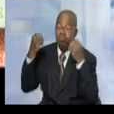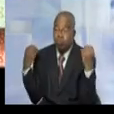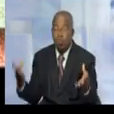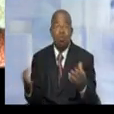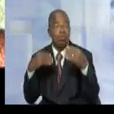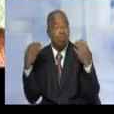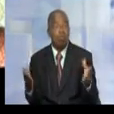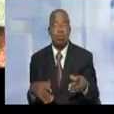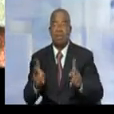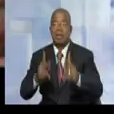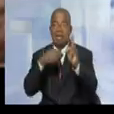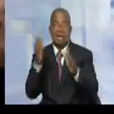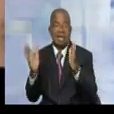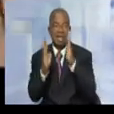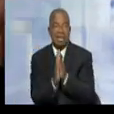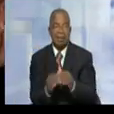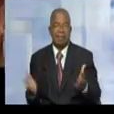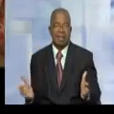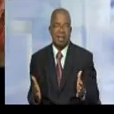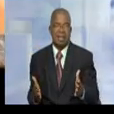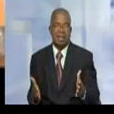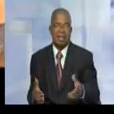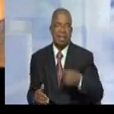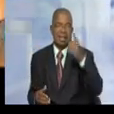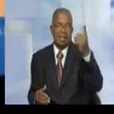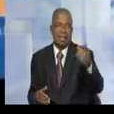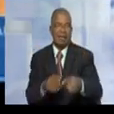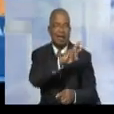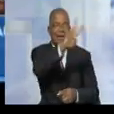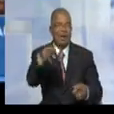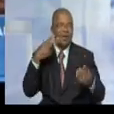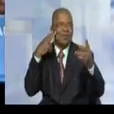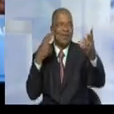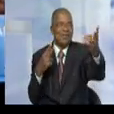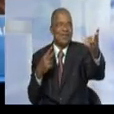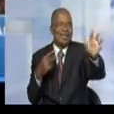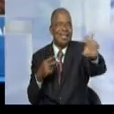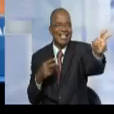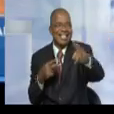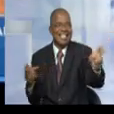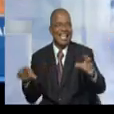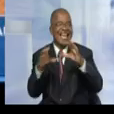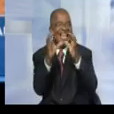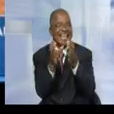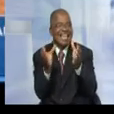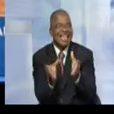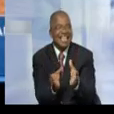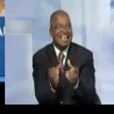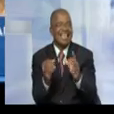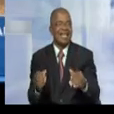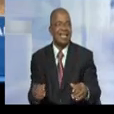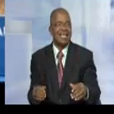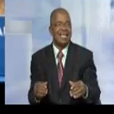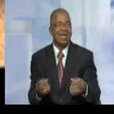La cérémonie s'est achevée par une visite guidée de la maison de la poterie, dont les équipements sont déjà à moitié